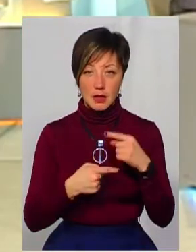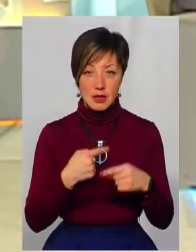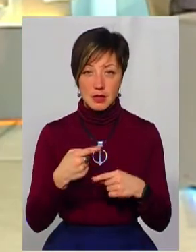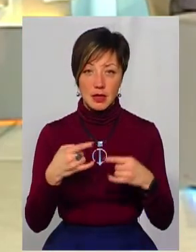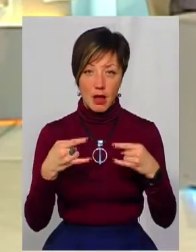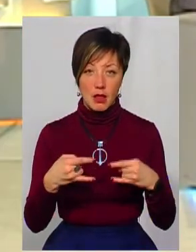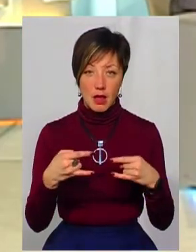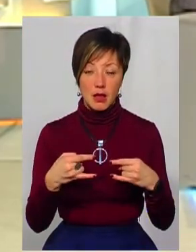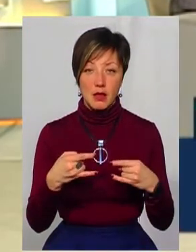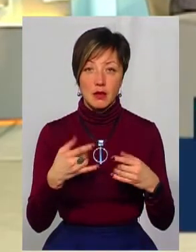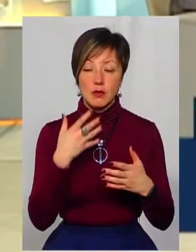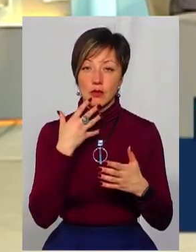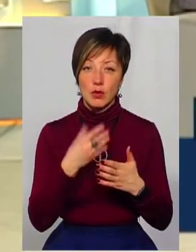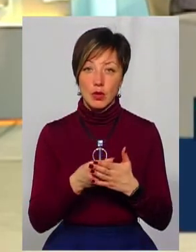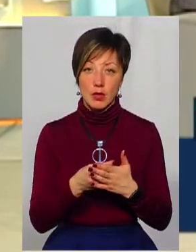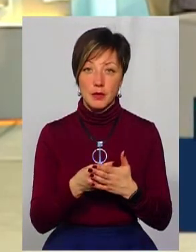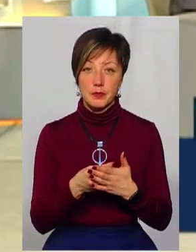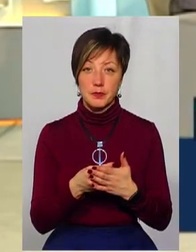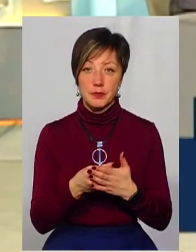він